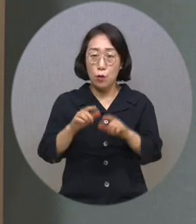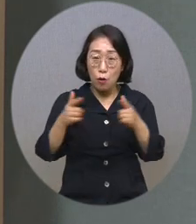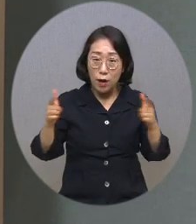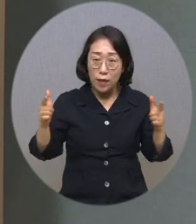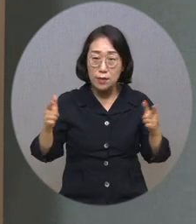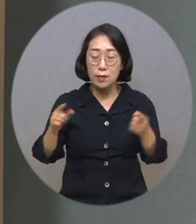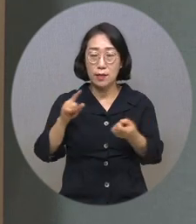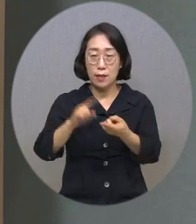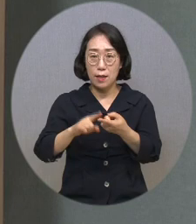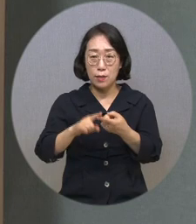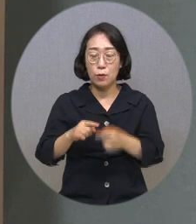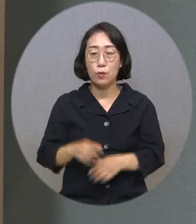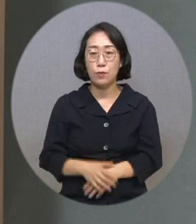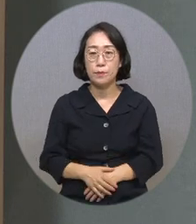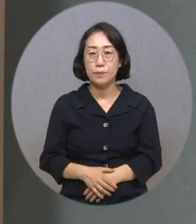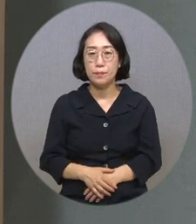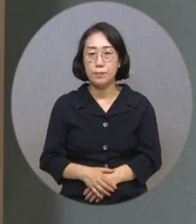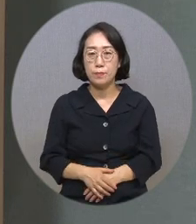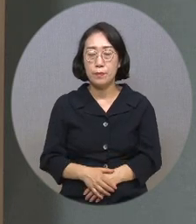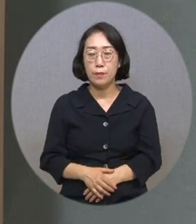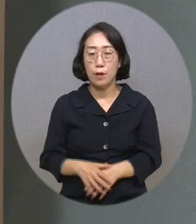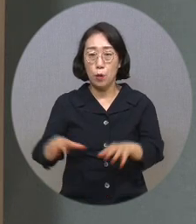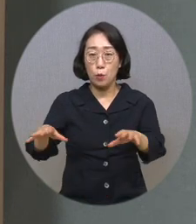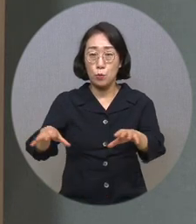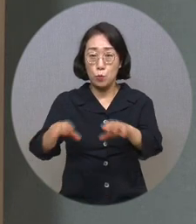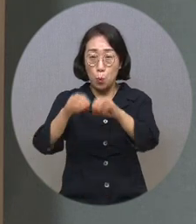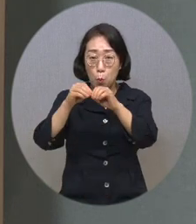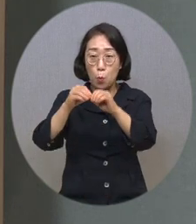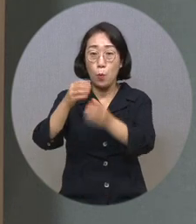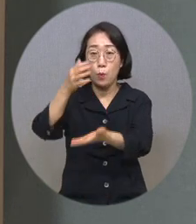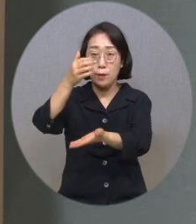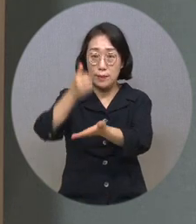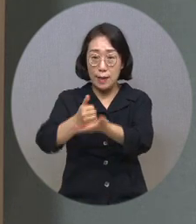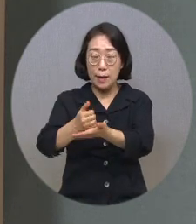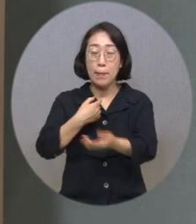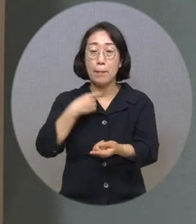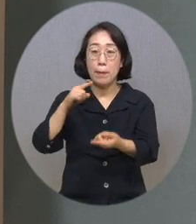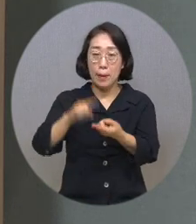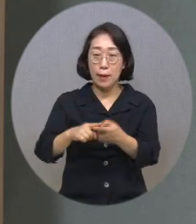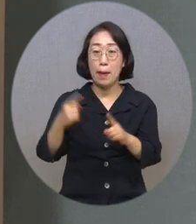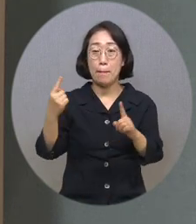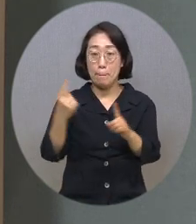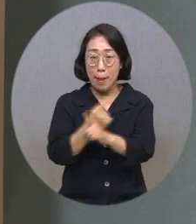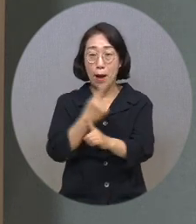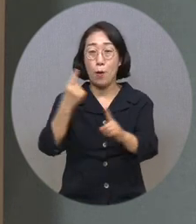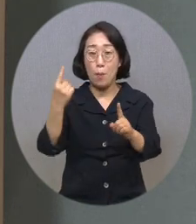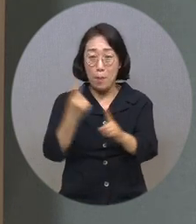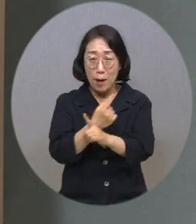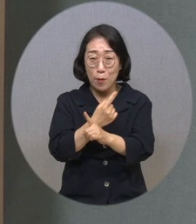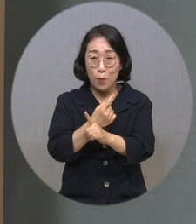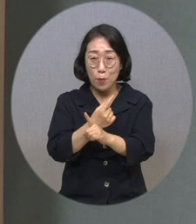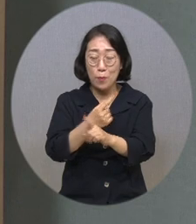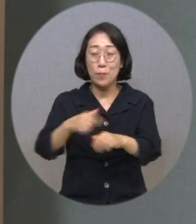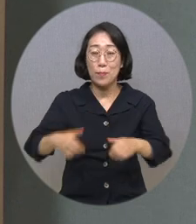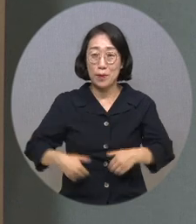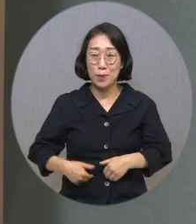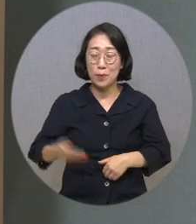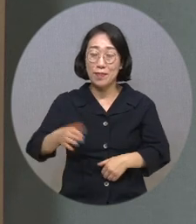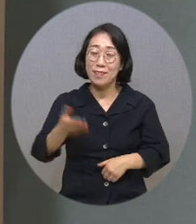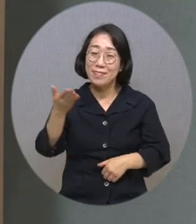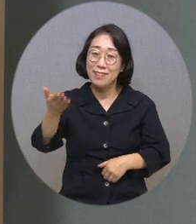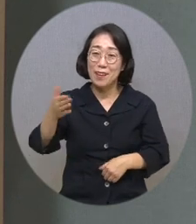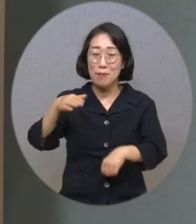형태를 이제 우리 총장의 마음에 맞게 이루어 나가야 하지 않겠어요? 되게 어떤